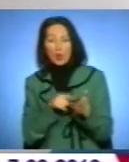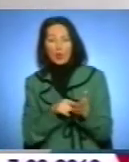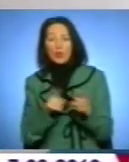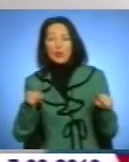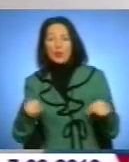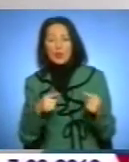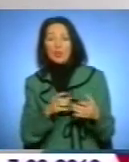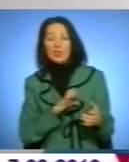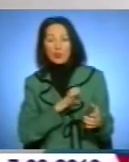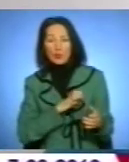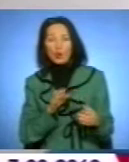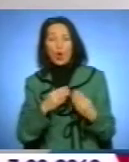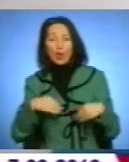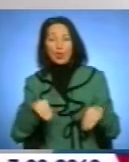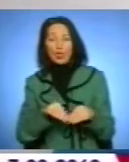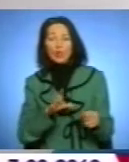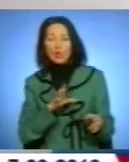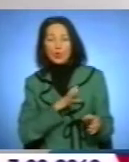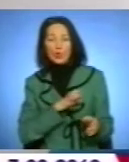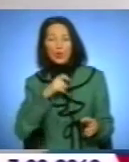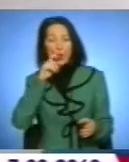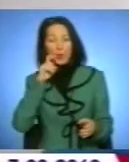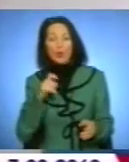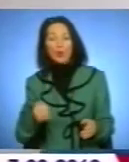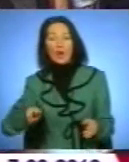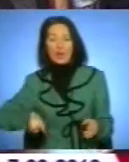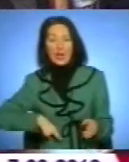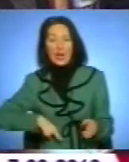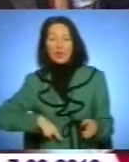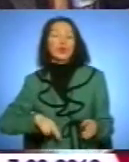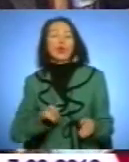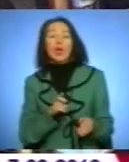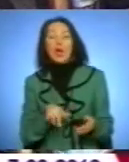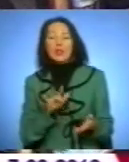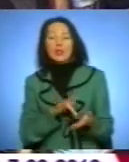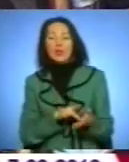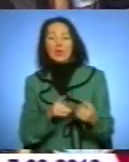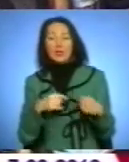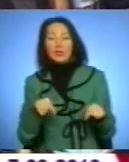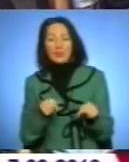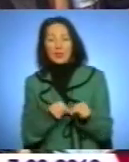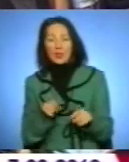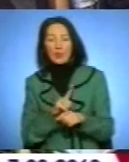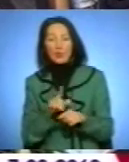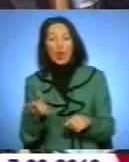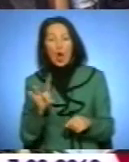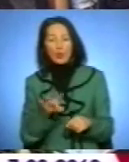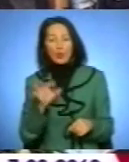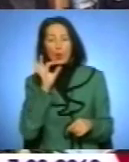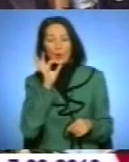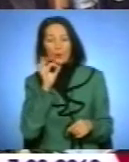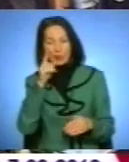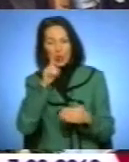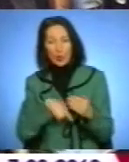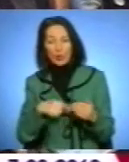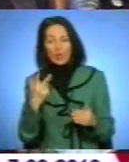Україну. Директор централізованої бібліотечної системи Тернопільського району Ольга Василюк переконана, Україна у третьому тисячолітті, роль жінки буде і